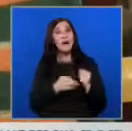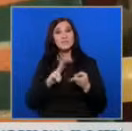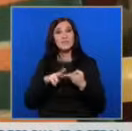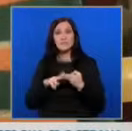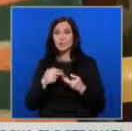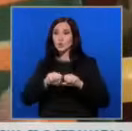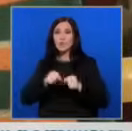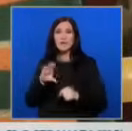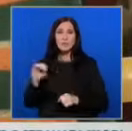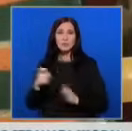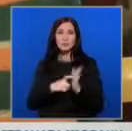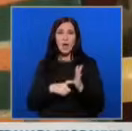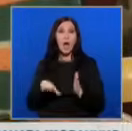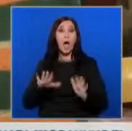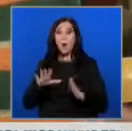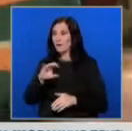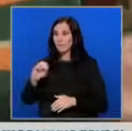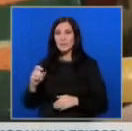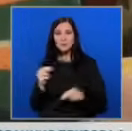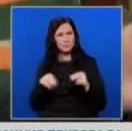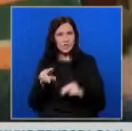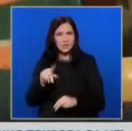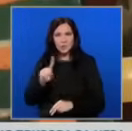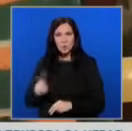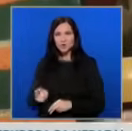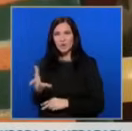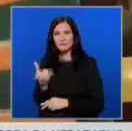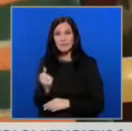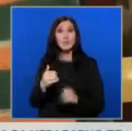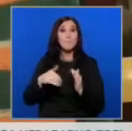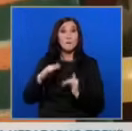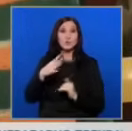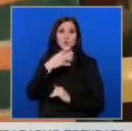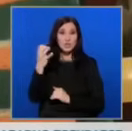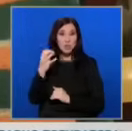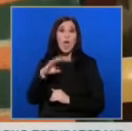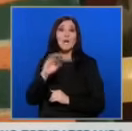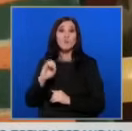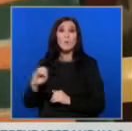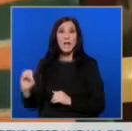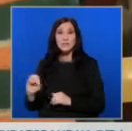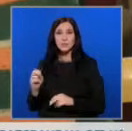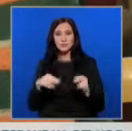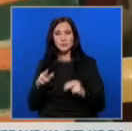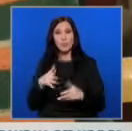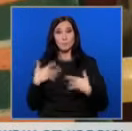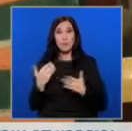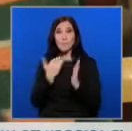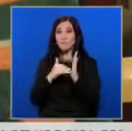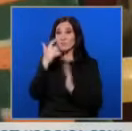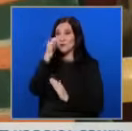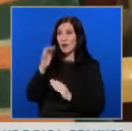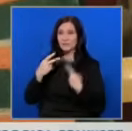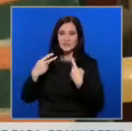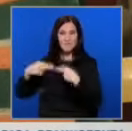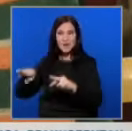И Европейската комисия, ако каже, не можете да вземете повече от 400, Европейската комисия ще поиска половиния милиард да се върне